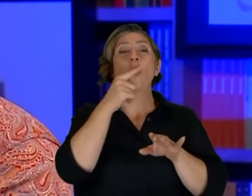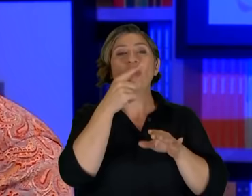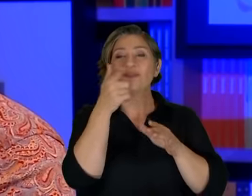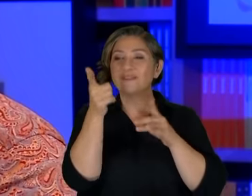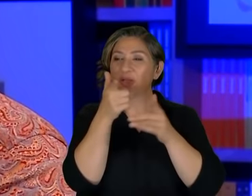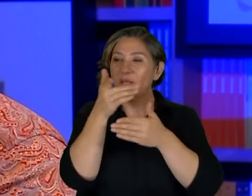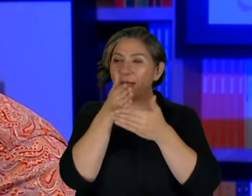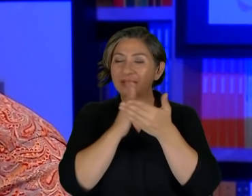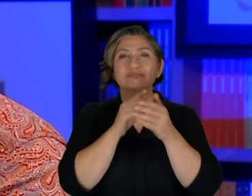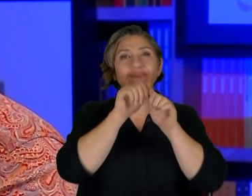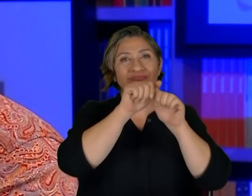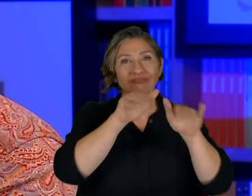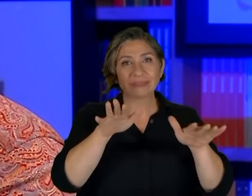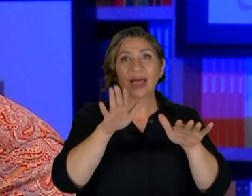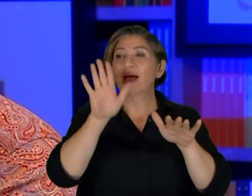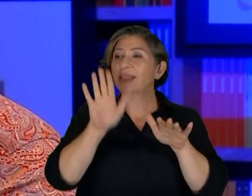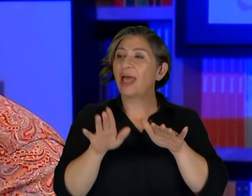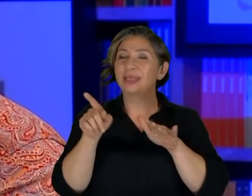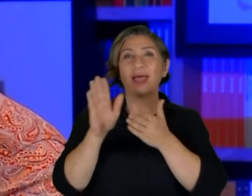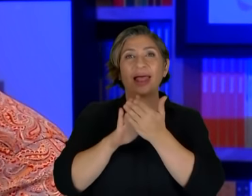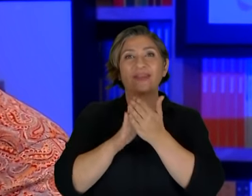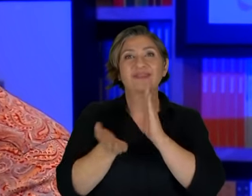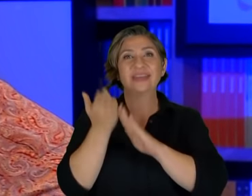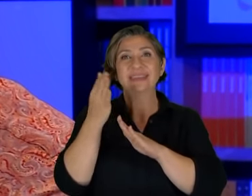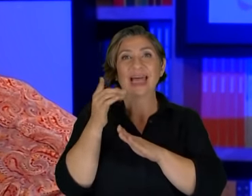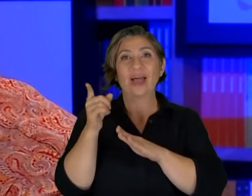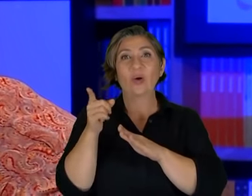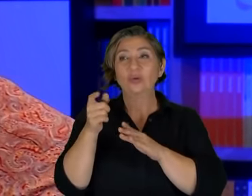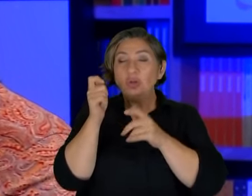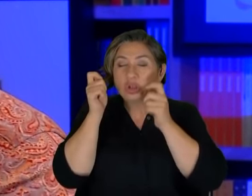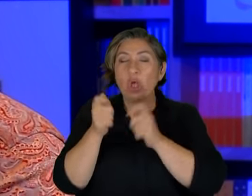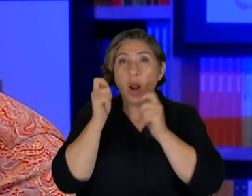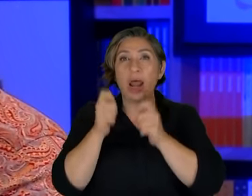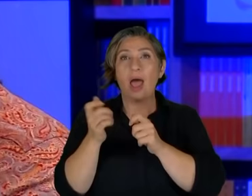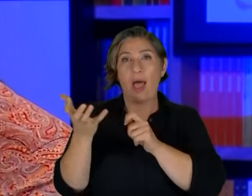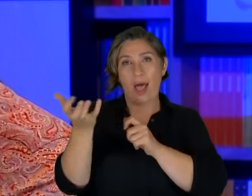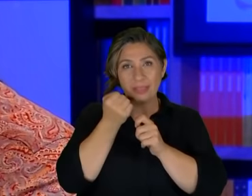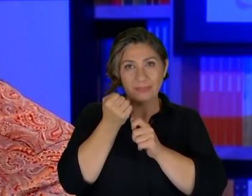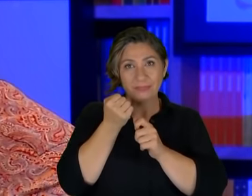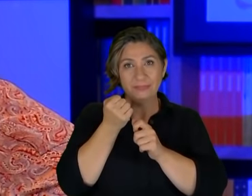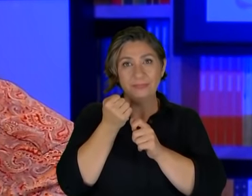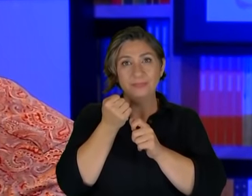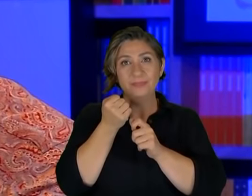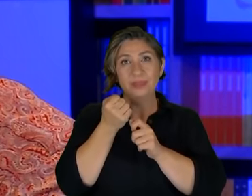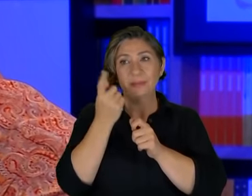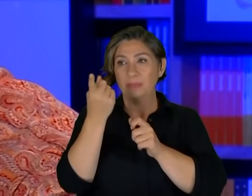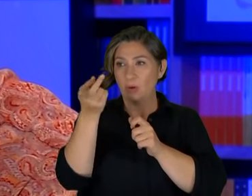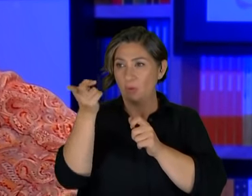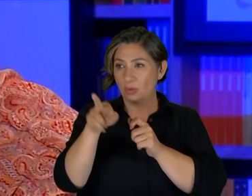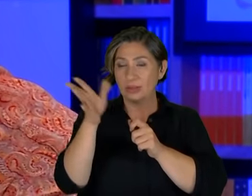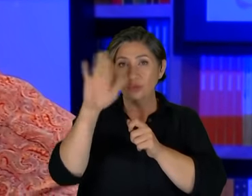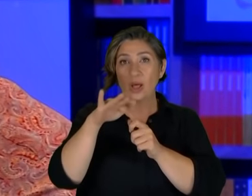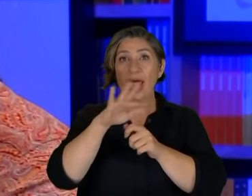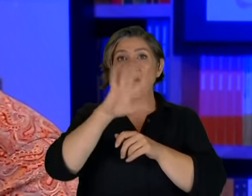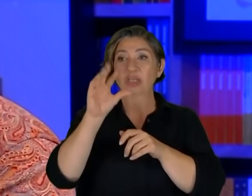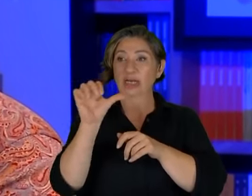görüntülerinin bir kısmı paylaşıldı. Ben de bir şekilde onu zar zor aldım. Tabii işte birisi öldükten sonra